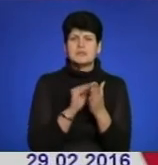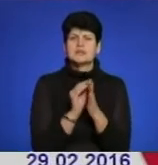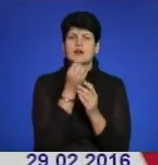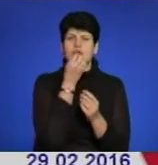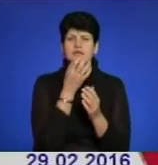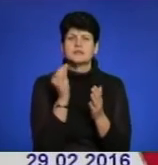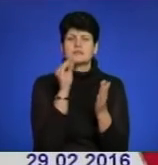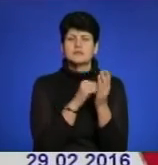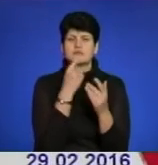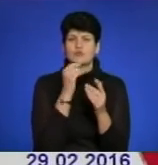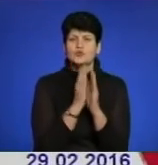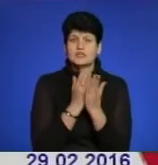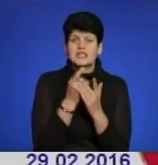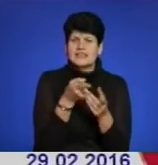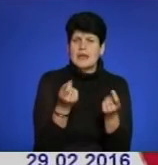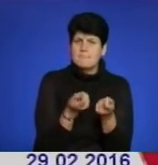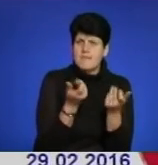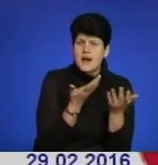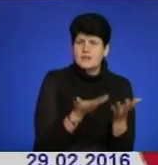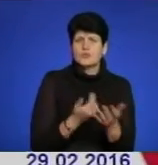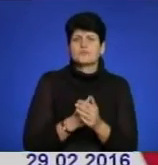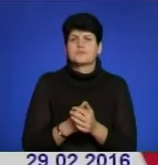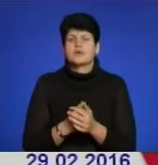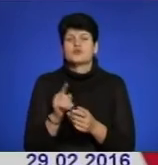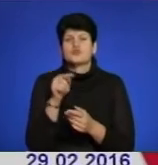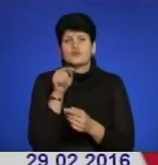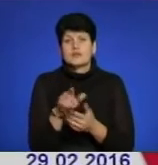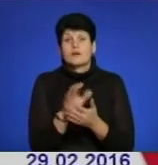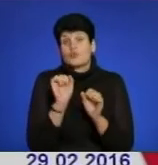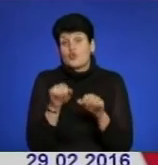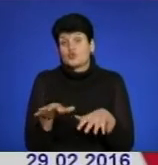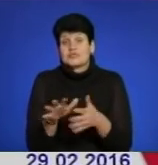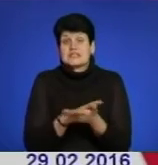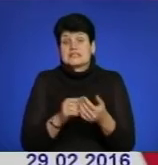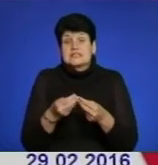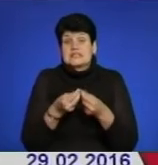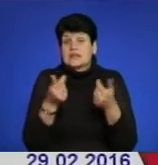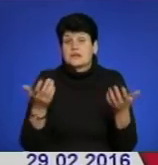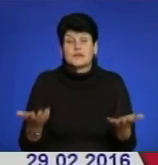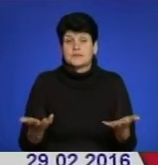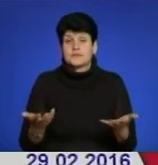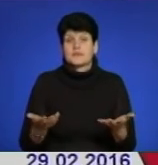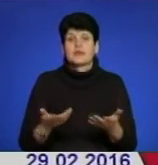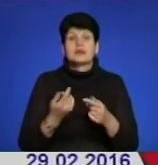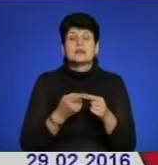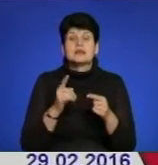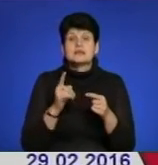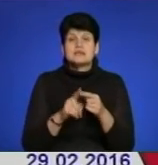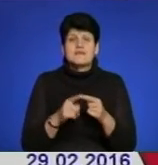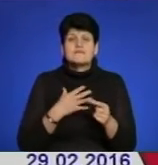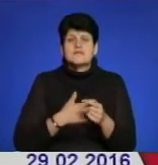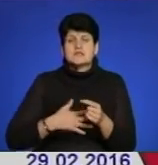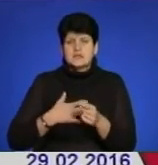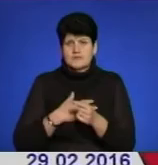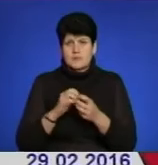книги України, що їх є дуже мало, що вони на межі зникнення. Дана проблема проблема є в наш час особливо актуальною. Оскільки